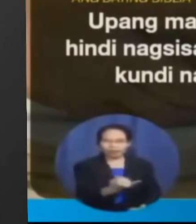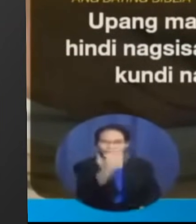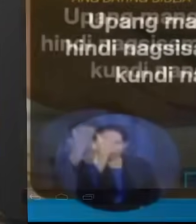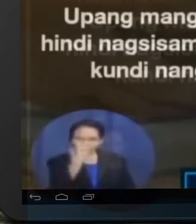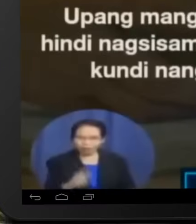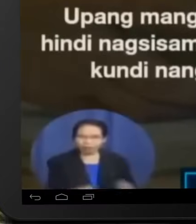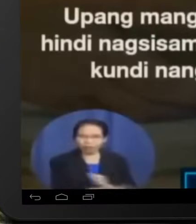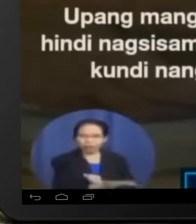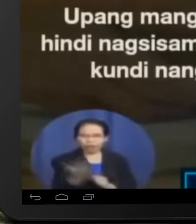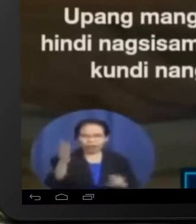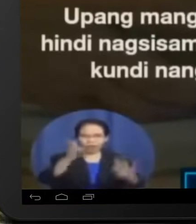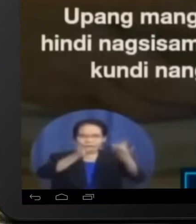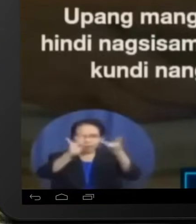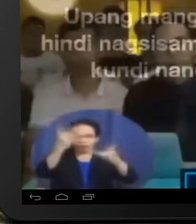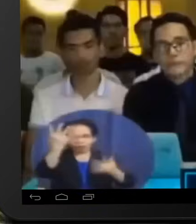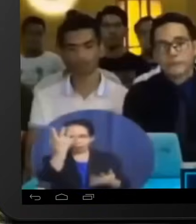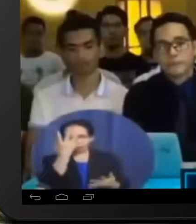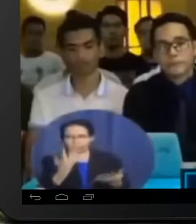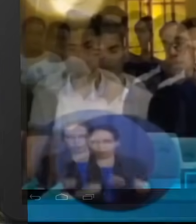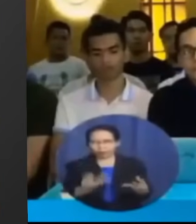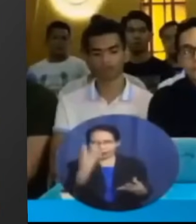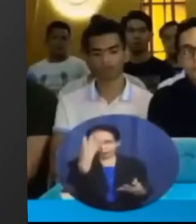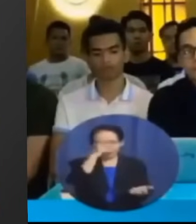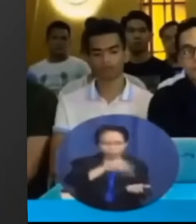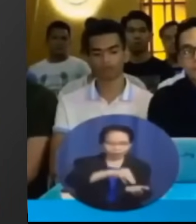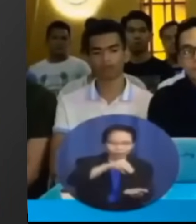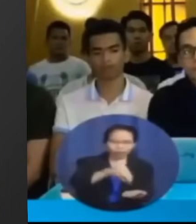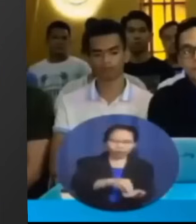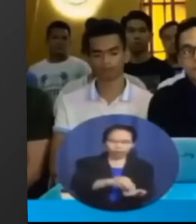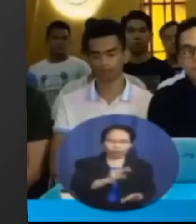Mm-hmm. Internet, napakaraming galit sa akin, milyon.